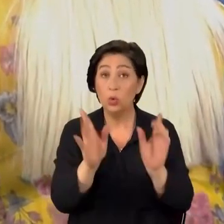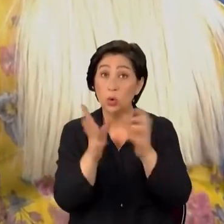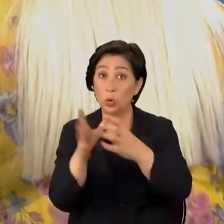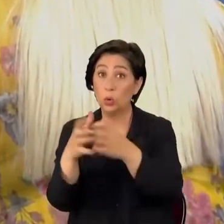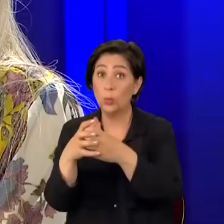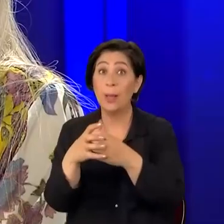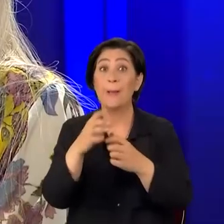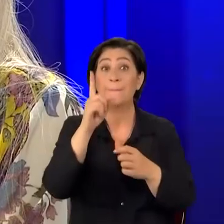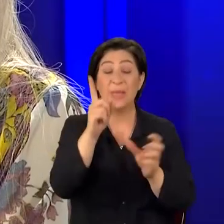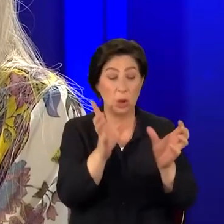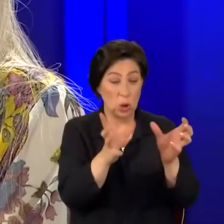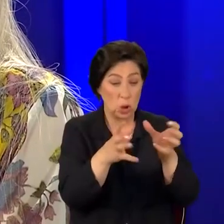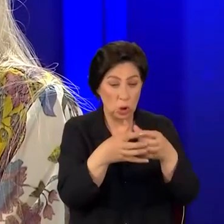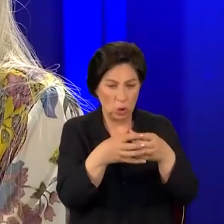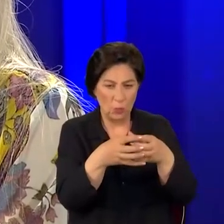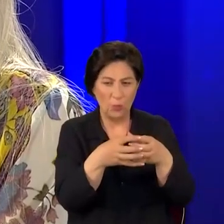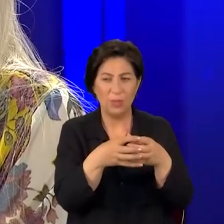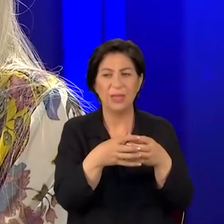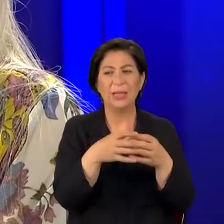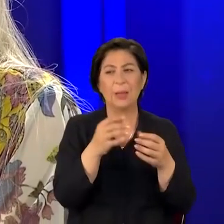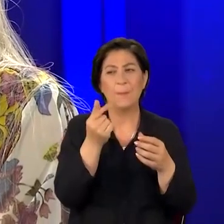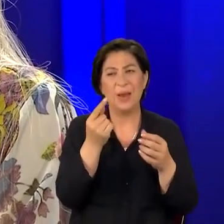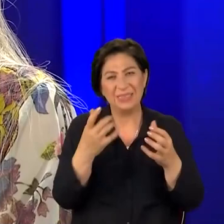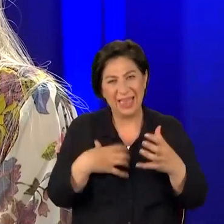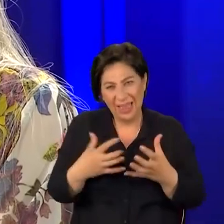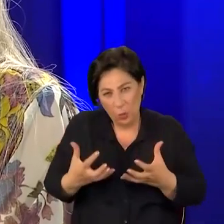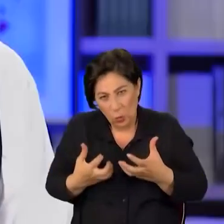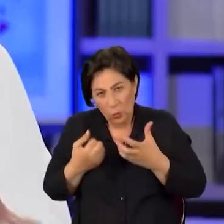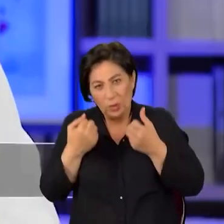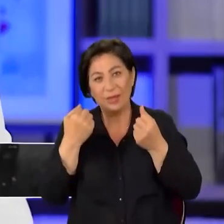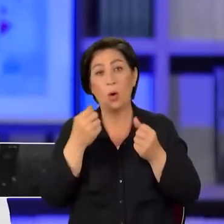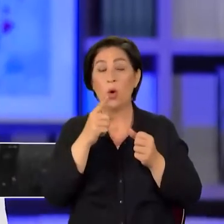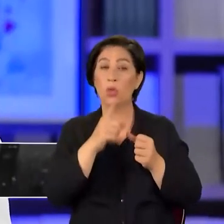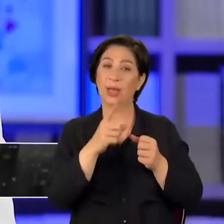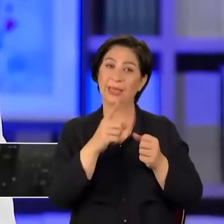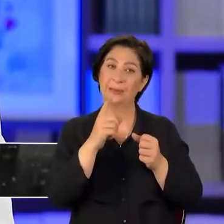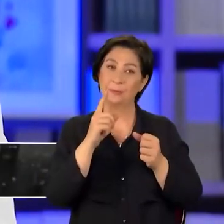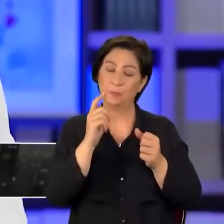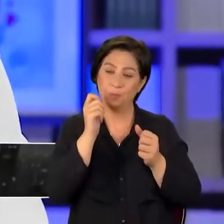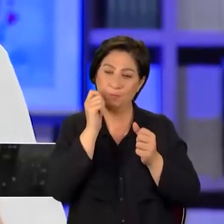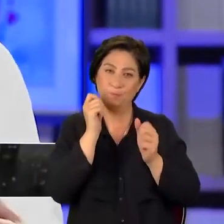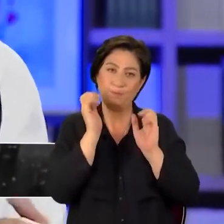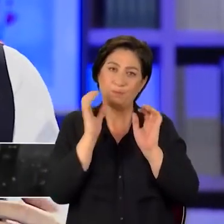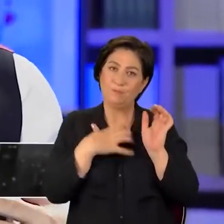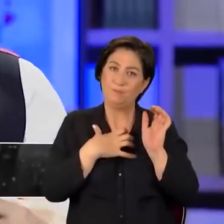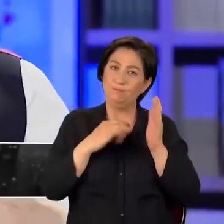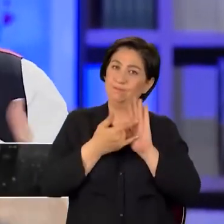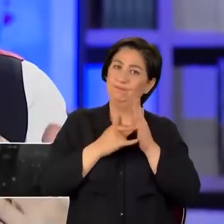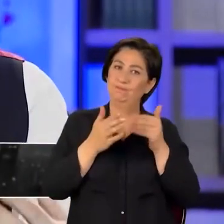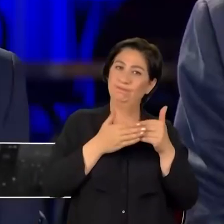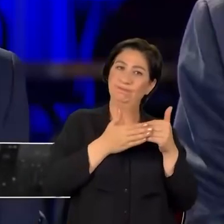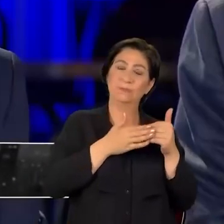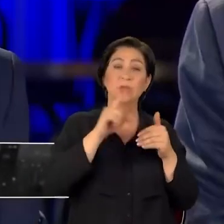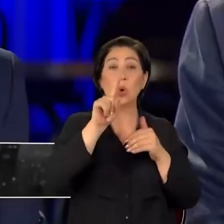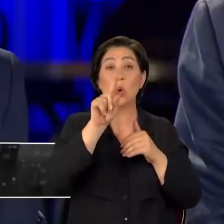gruplardan bir grup biraz bu işten yakayı kurtardı. Onlar da muhafazakarlar, bildiğiniz gibi. Muhafazakarlar